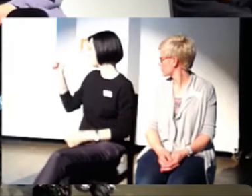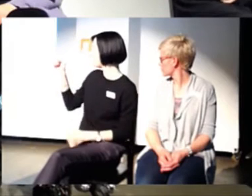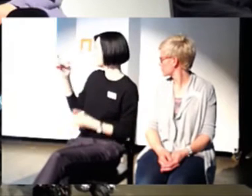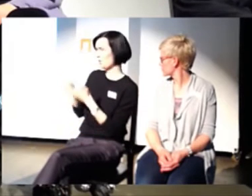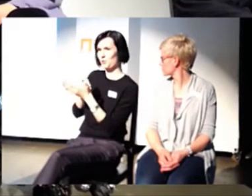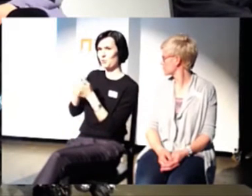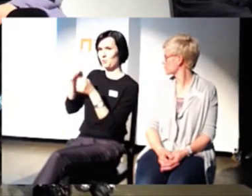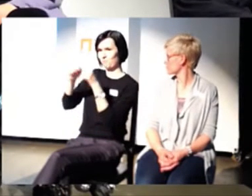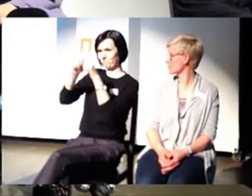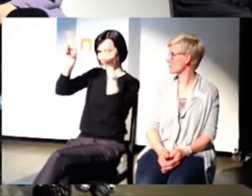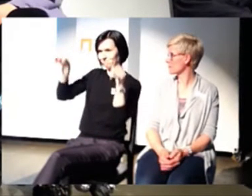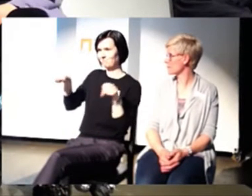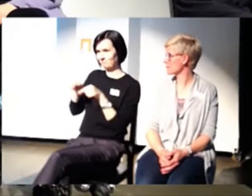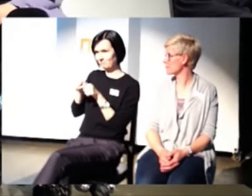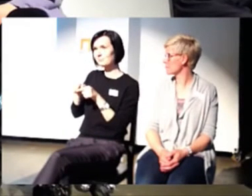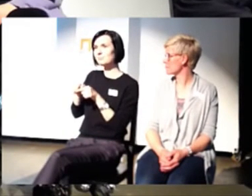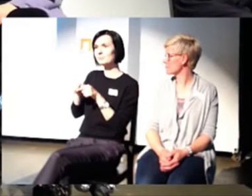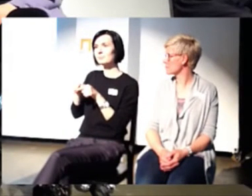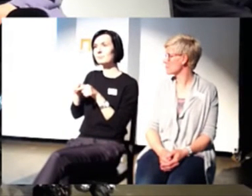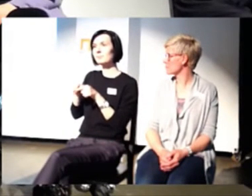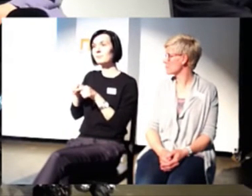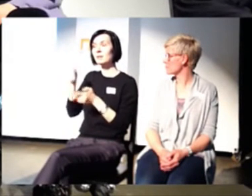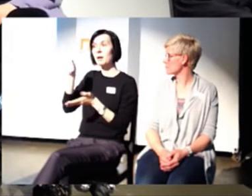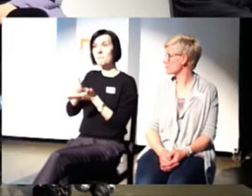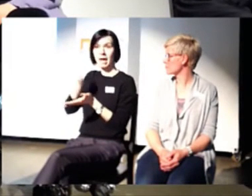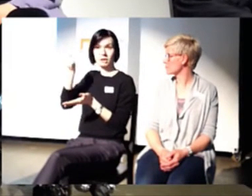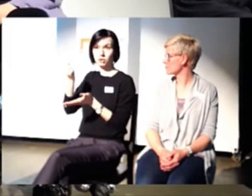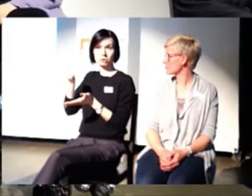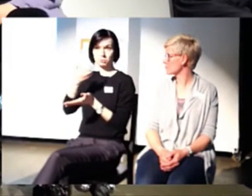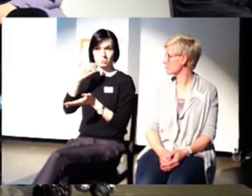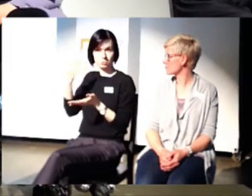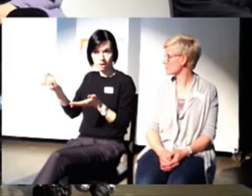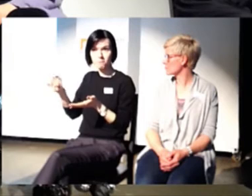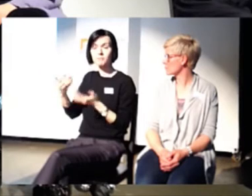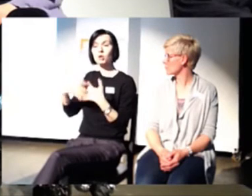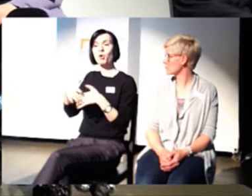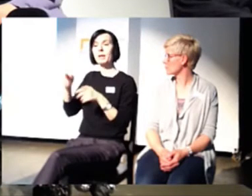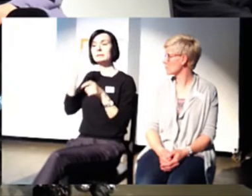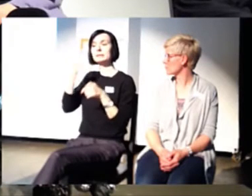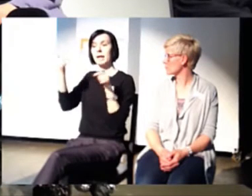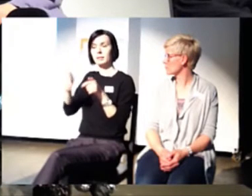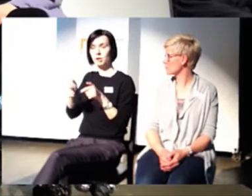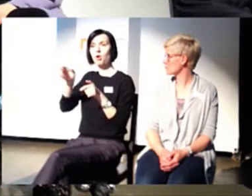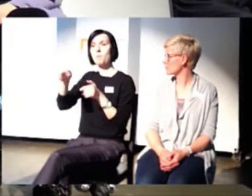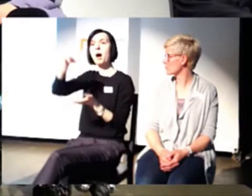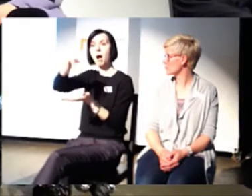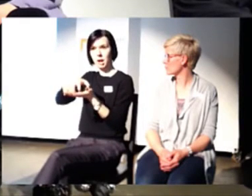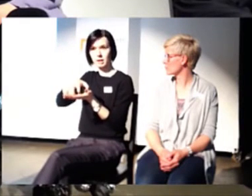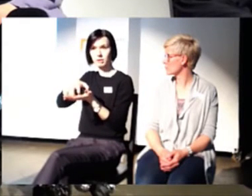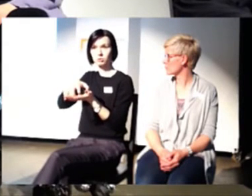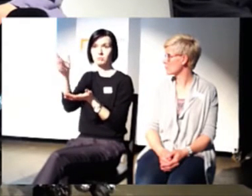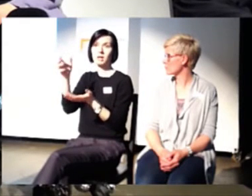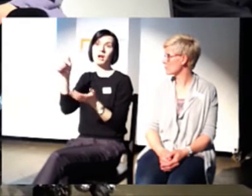Päätökset myönnettävistä residenssipaikoista tekee kunnansäätiön hallitus lokakuussa.